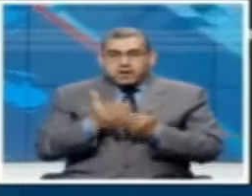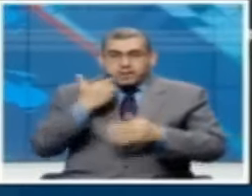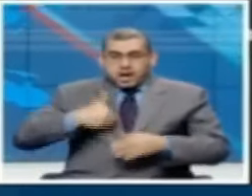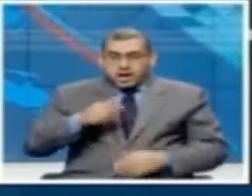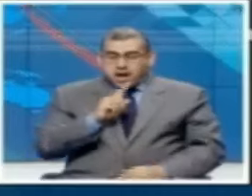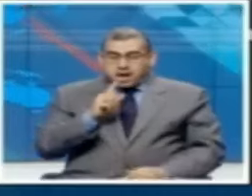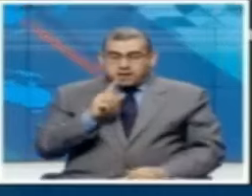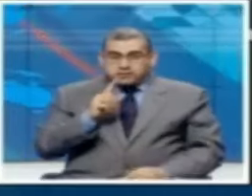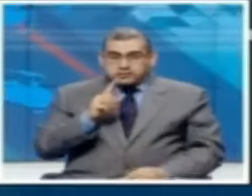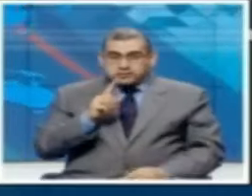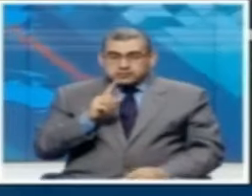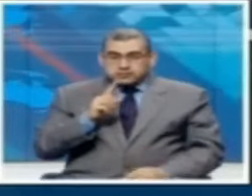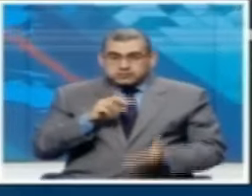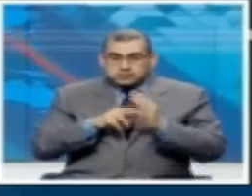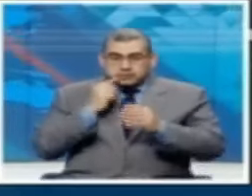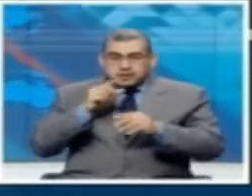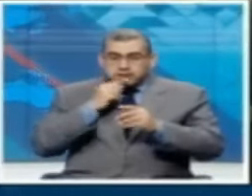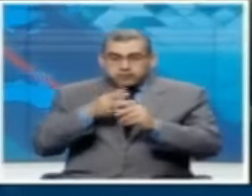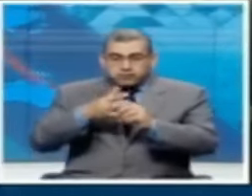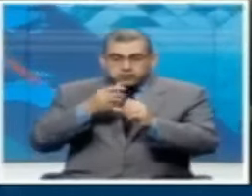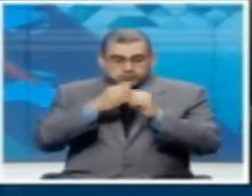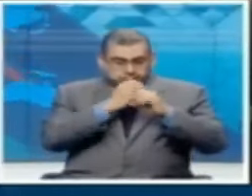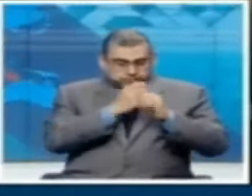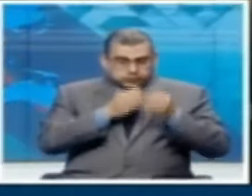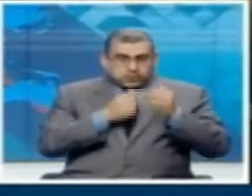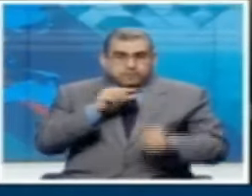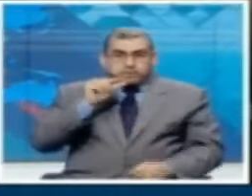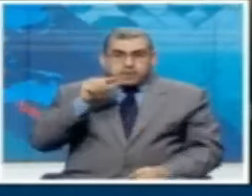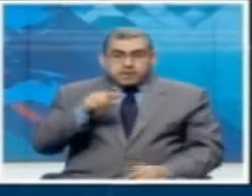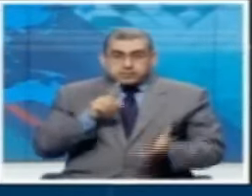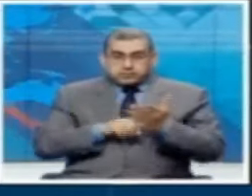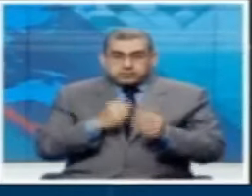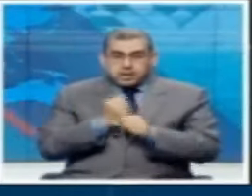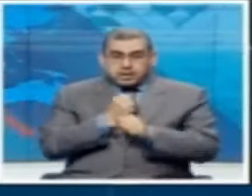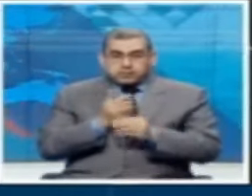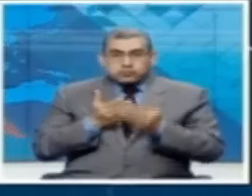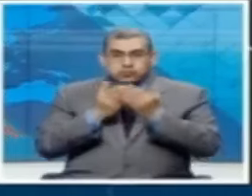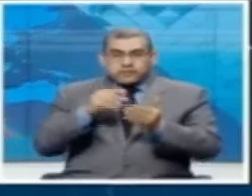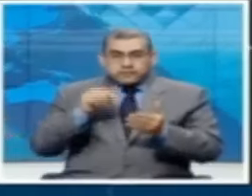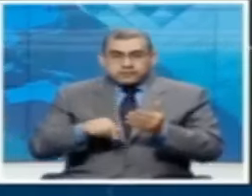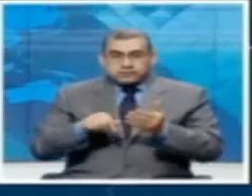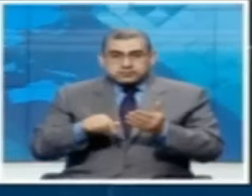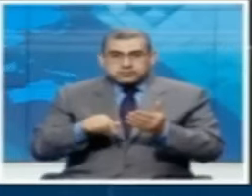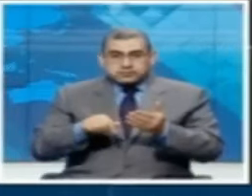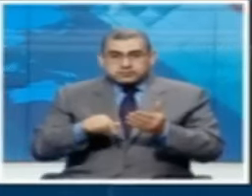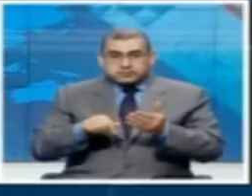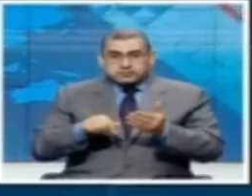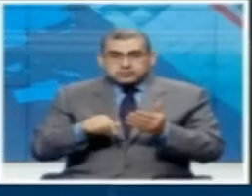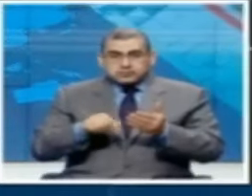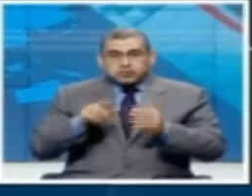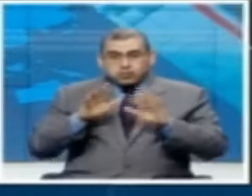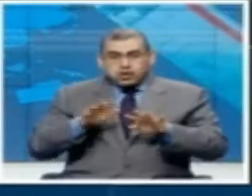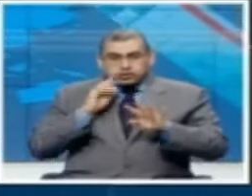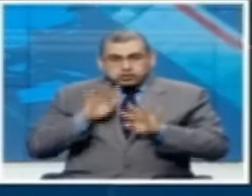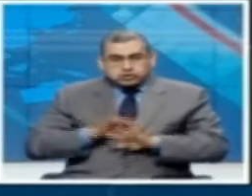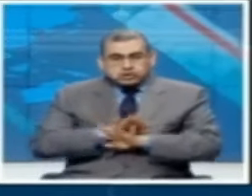بس من خلال سحب عينه من الدف البرنامج ده بالذات هو بيساعد قوي على وجود شبكه